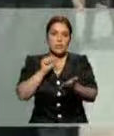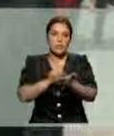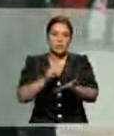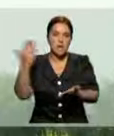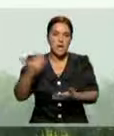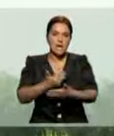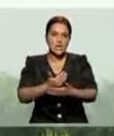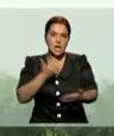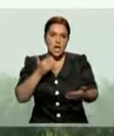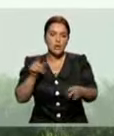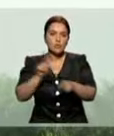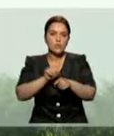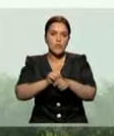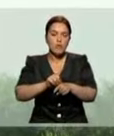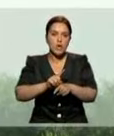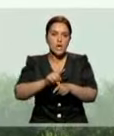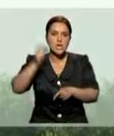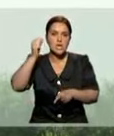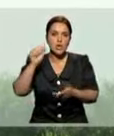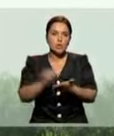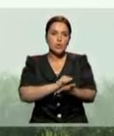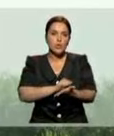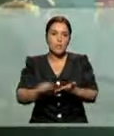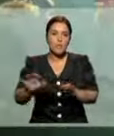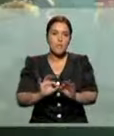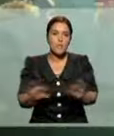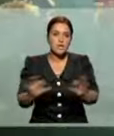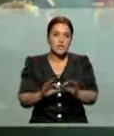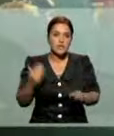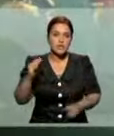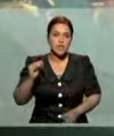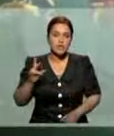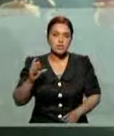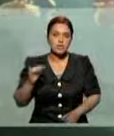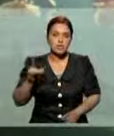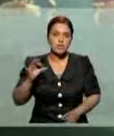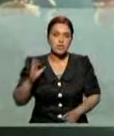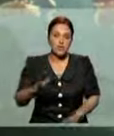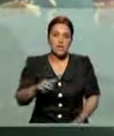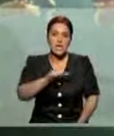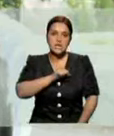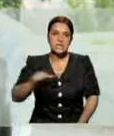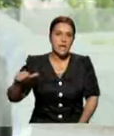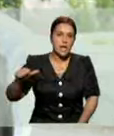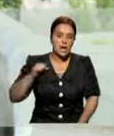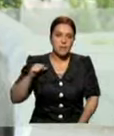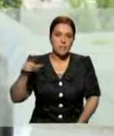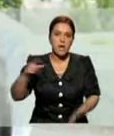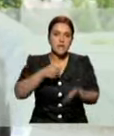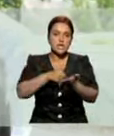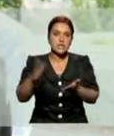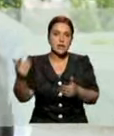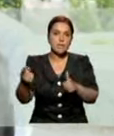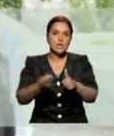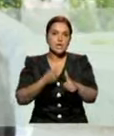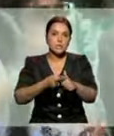его ранних произведений, а также архивные данные. По словам историков, Жансугуров сам отказался от данного ему при рождении имени,